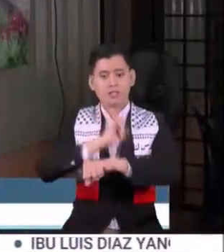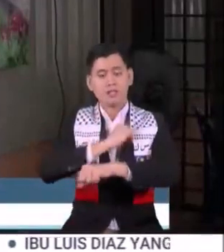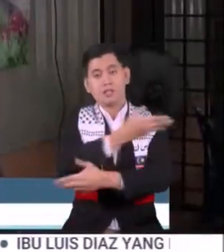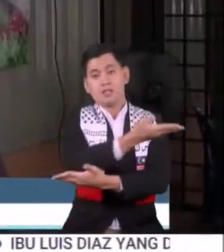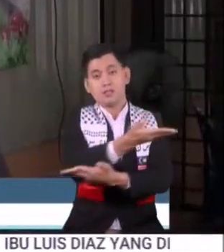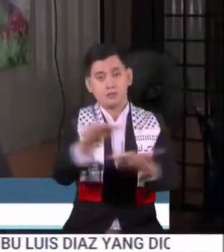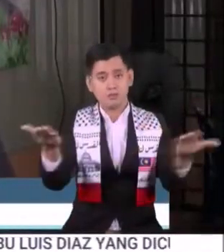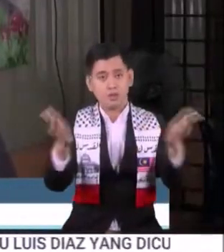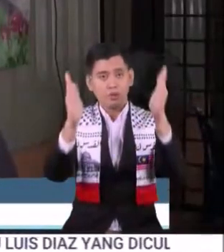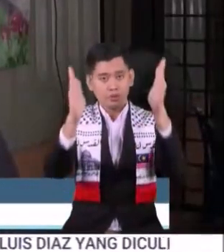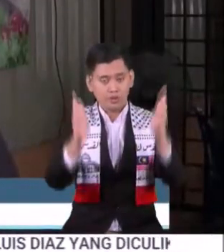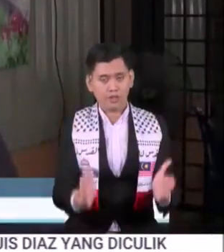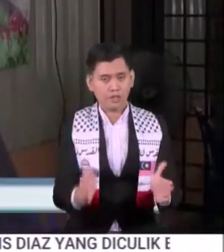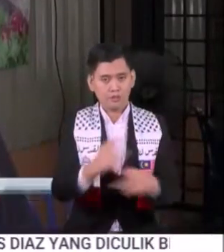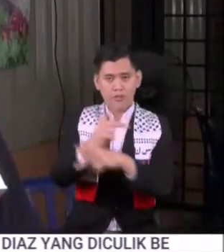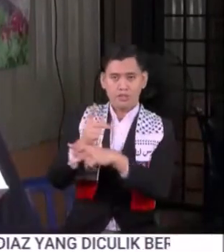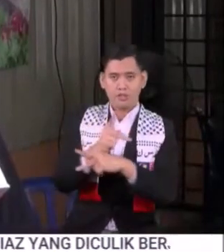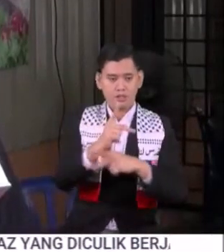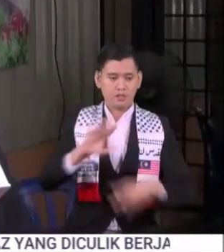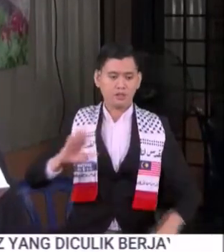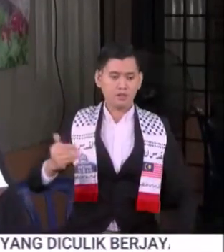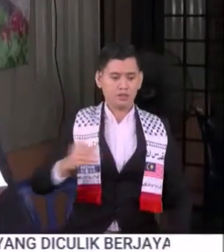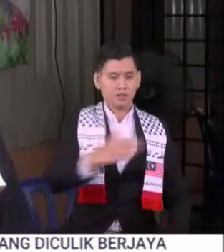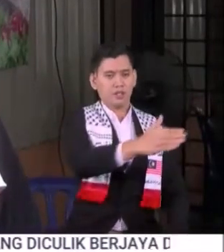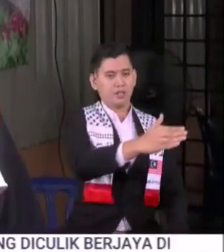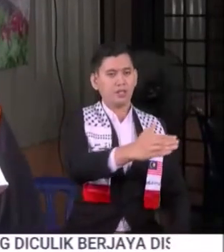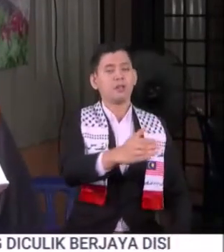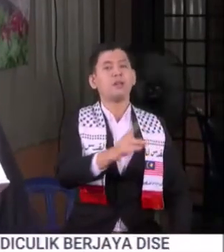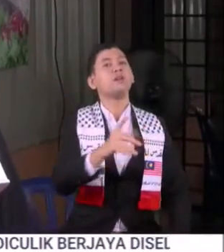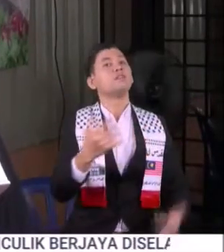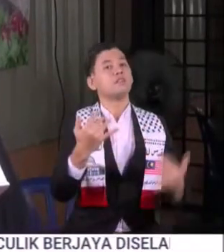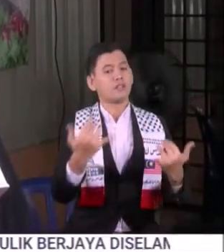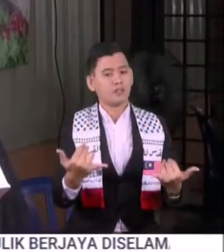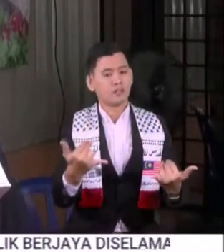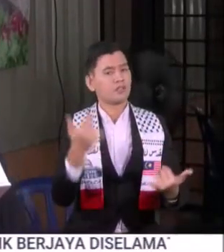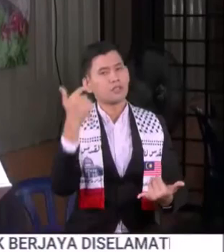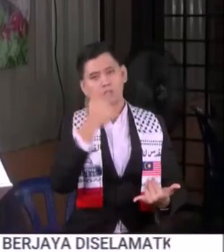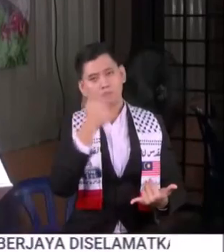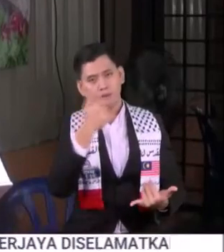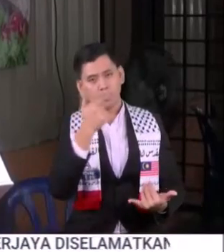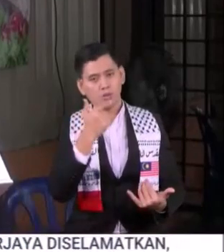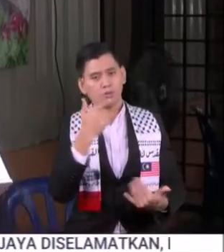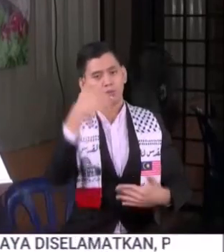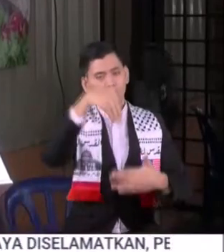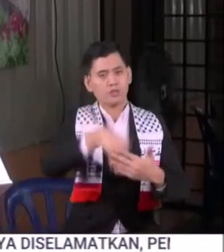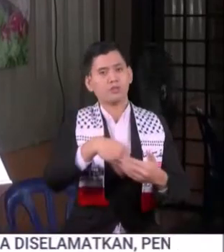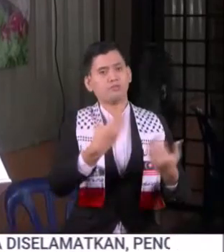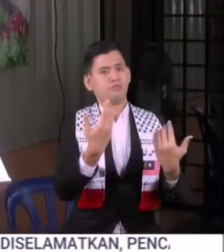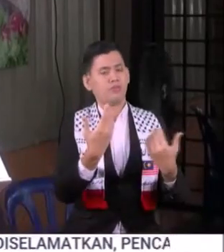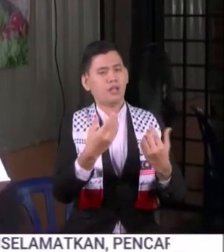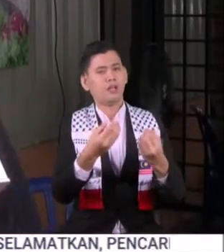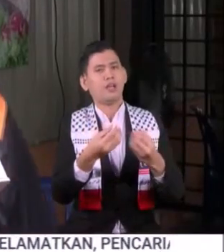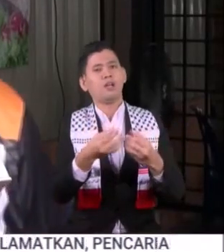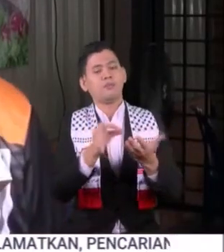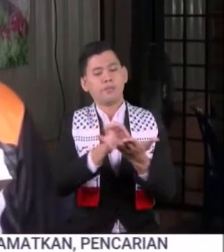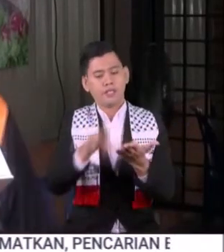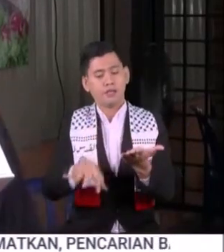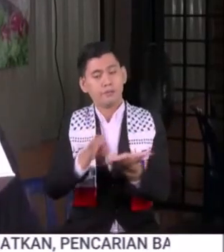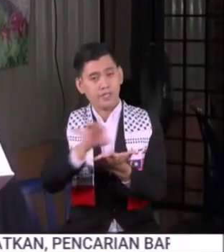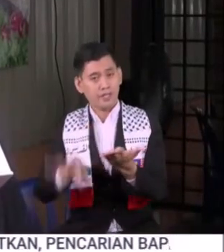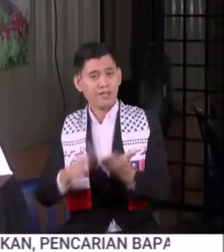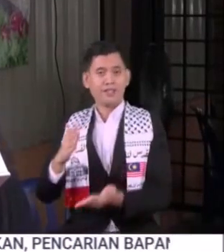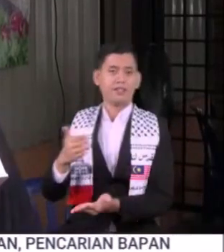peternak-peternak AG kultur supaya busia ini janganlah lagi memasukkan ben-ben ikan di dalam sistem pernakan mereka